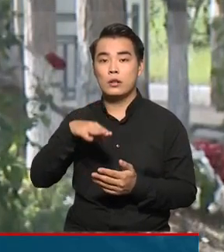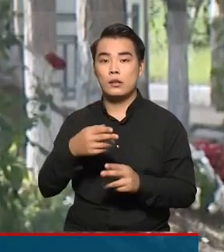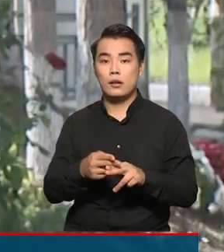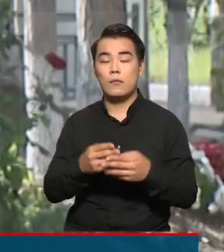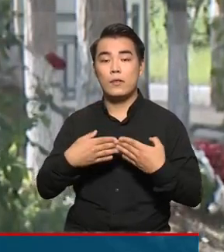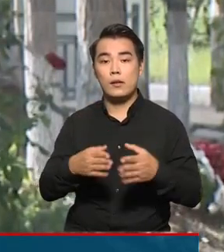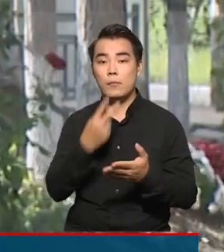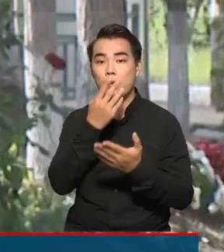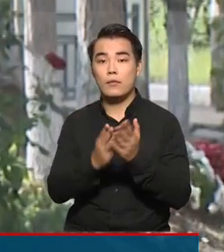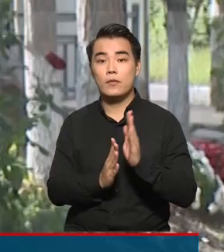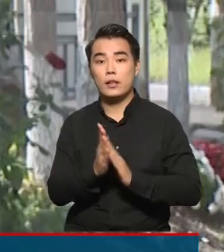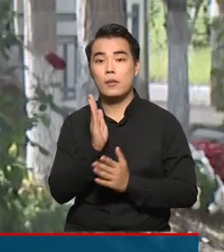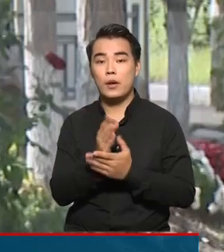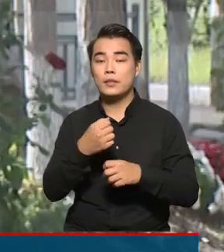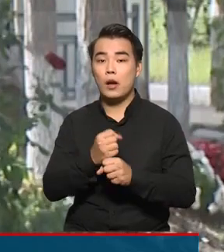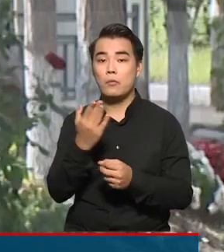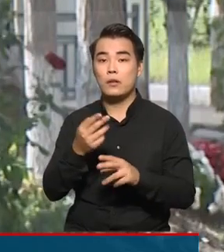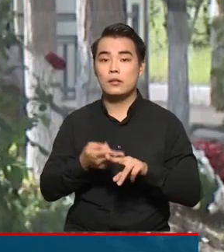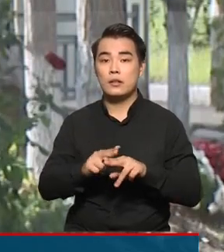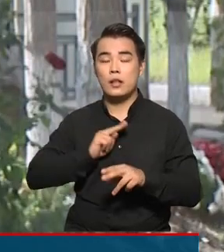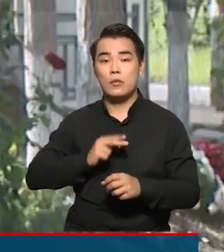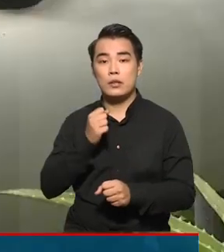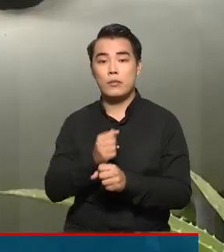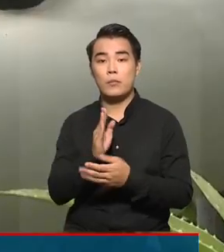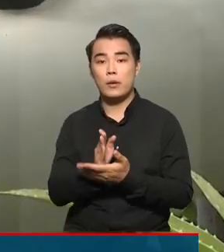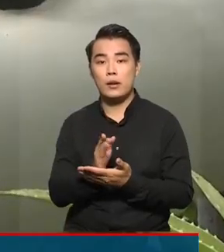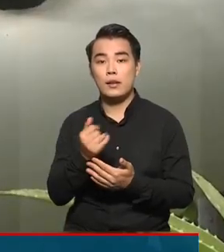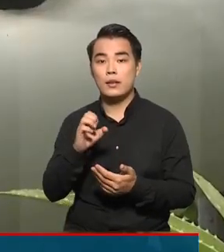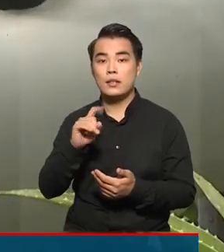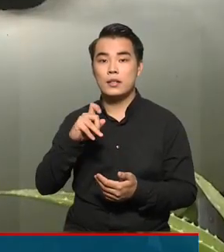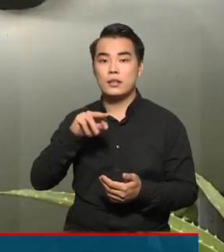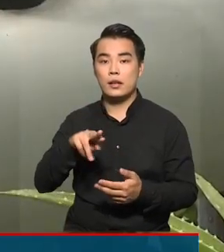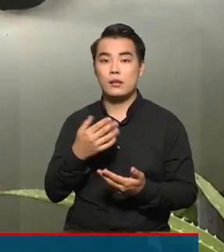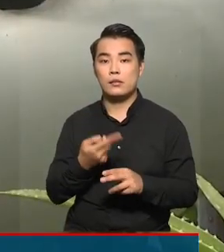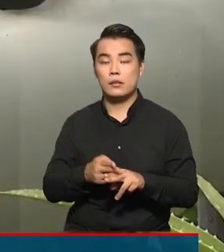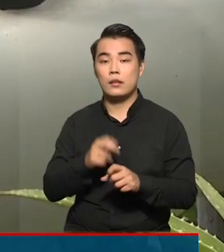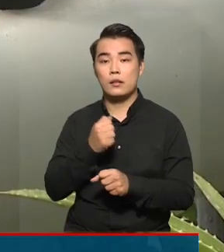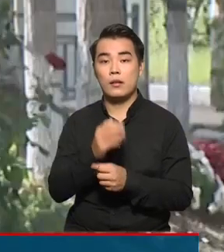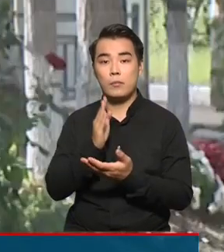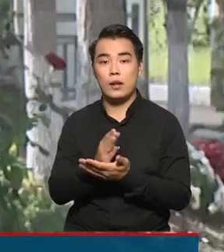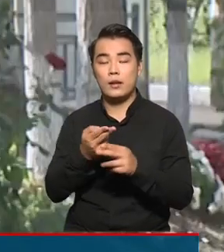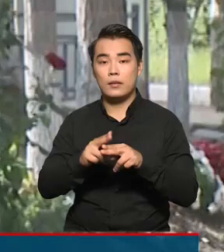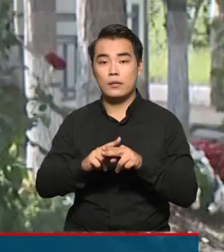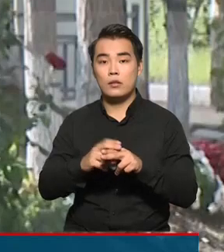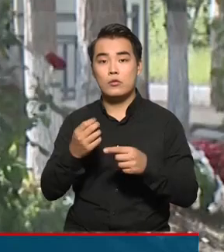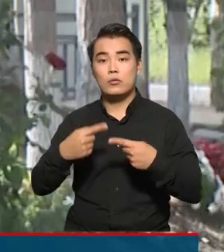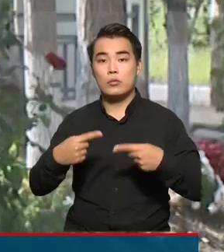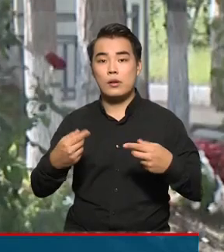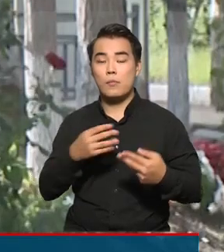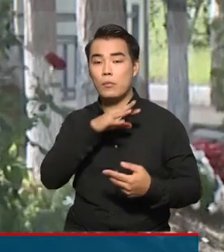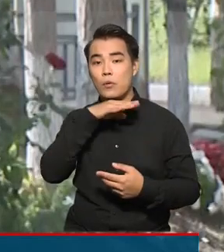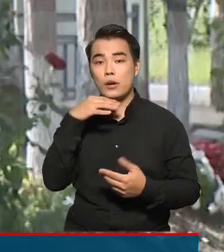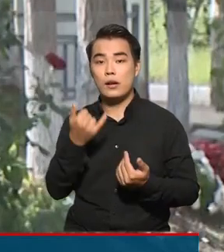әрекет жасап жатыр. Қазір ғылыми жұмыстар жүріп жатыр. Селекциямен айналысады оқушыларымыз. Және осы